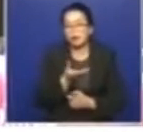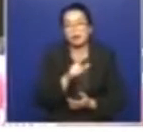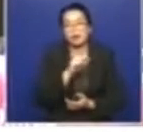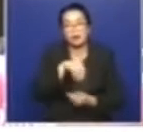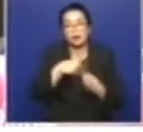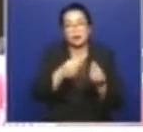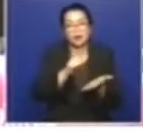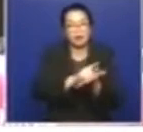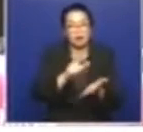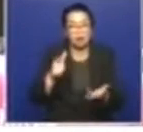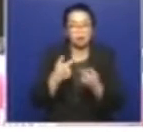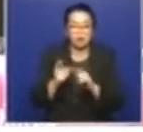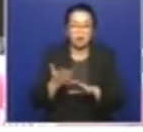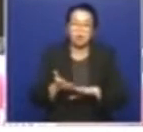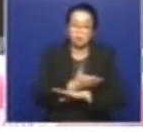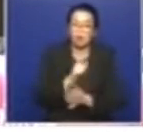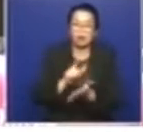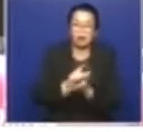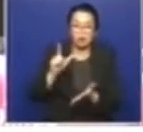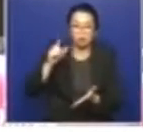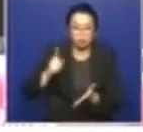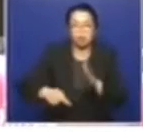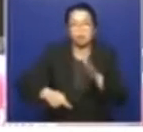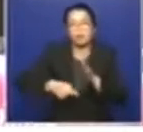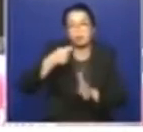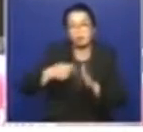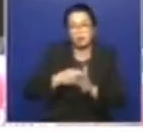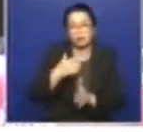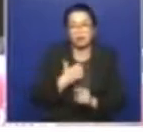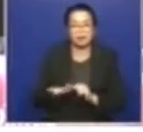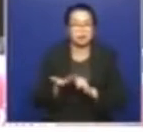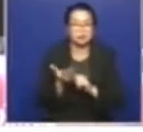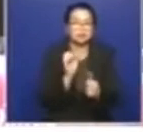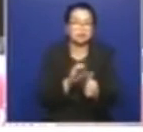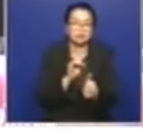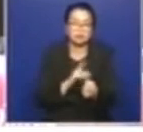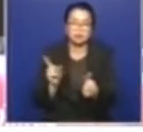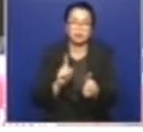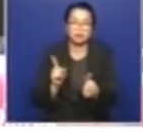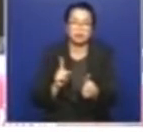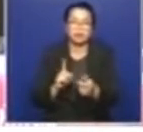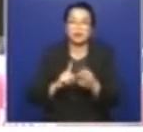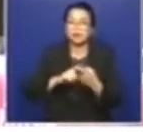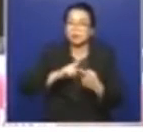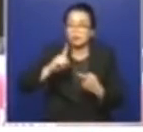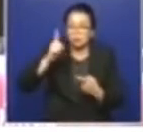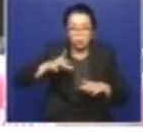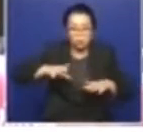แต่ก่อนจะลาออกมันต้องมีเหตุมีผลครับสิ่งแรกที่อยากจะเสนอแนะท่านนะฮะหนึ่งท่านต้องยอมรับความจ